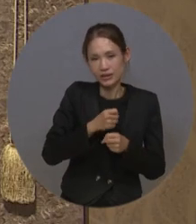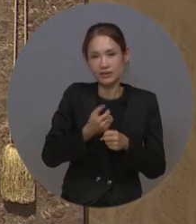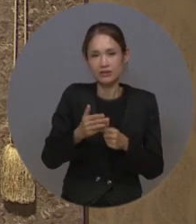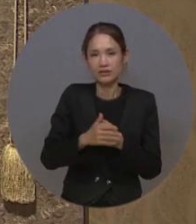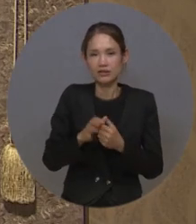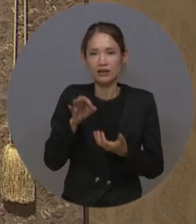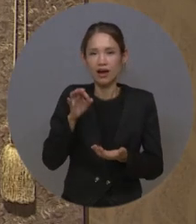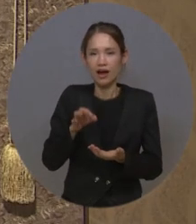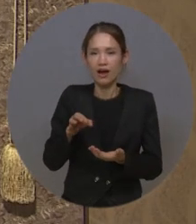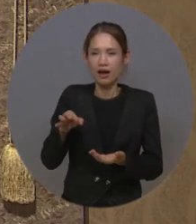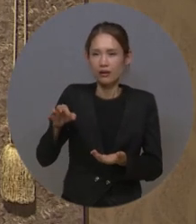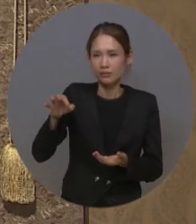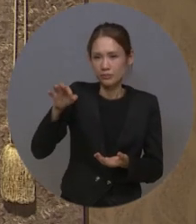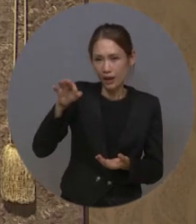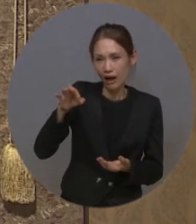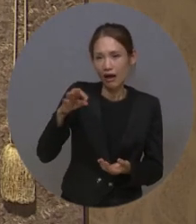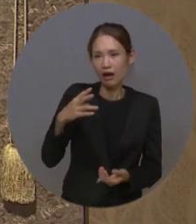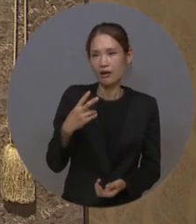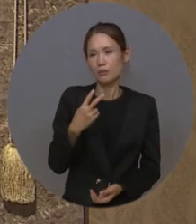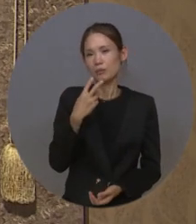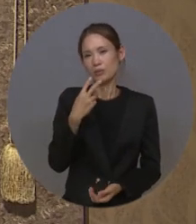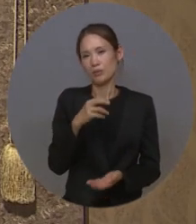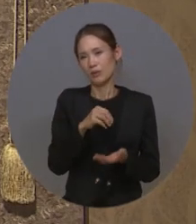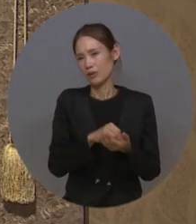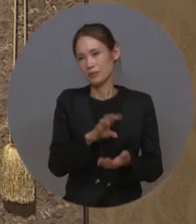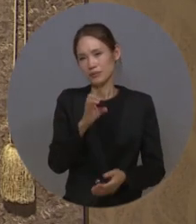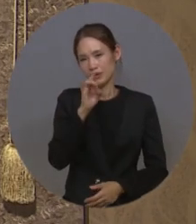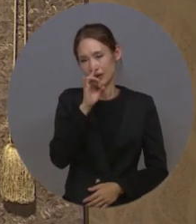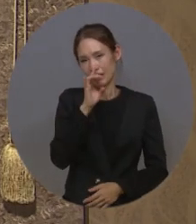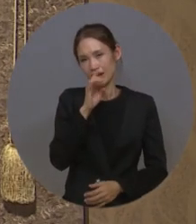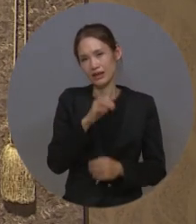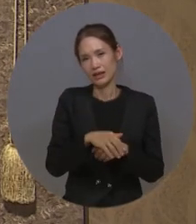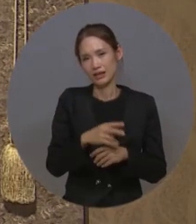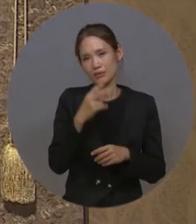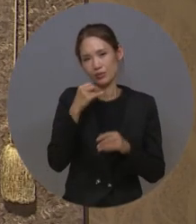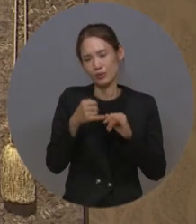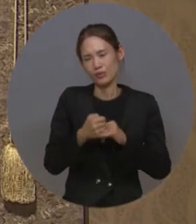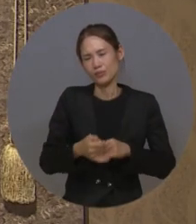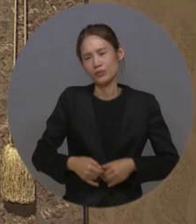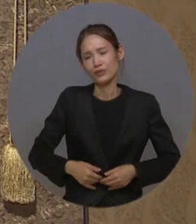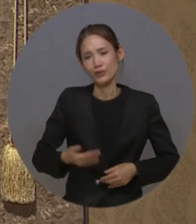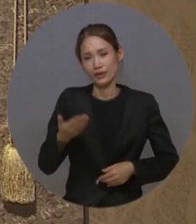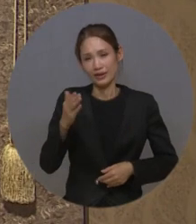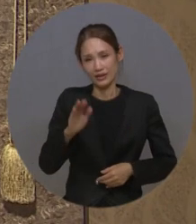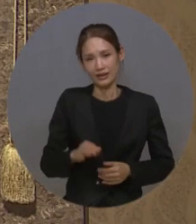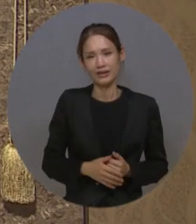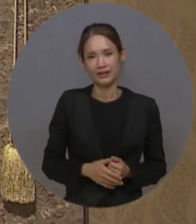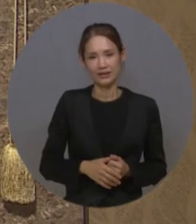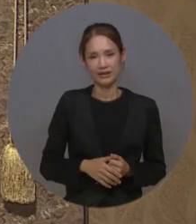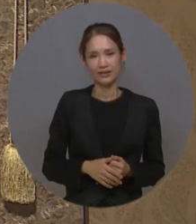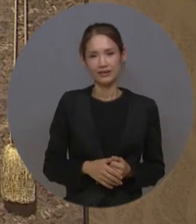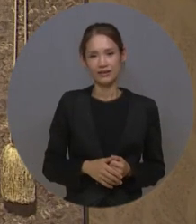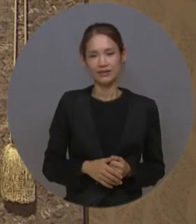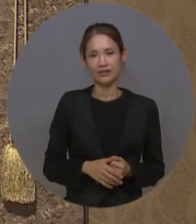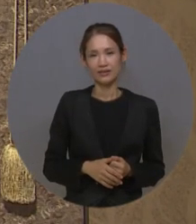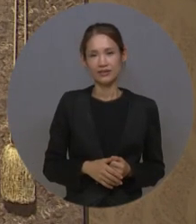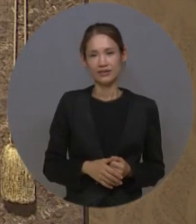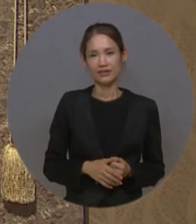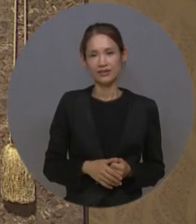가격대가 아무래도 좀 있어요. 보험도 안 되고 정말 안타깝죠. 네. 보험이 꼭 돼야 되는데 안